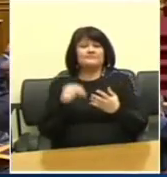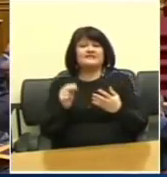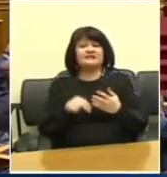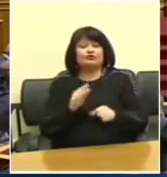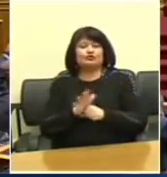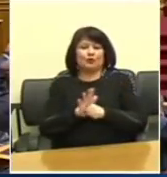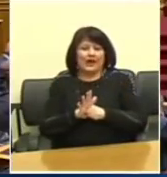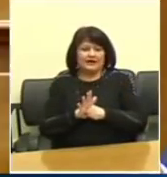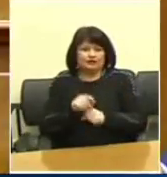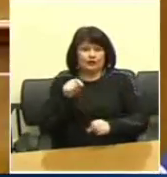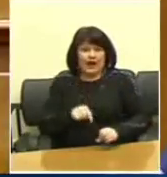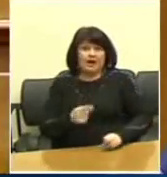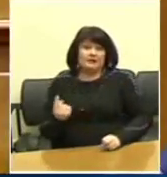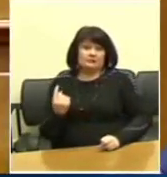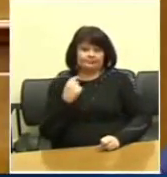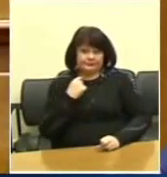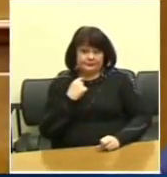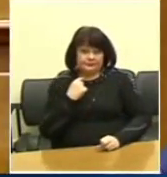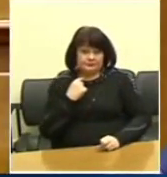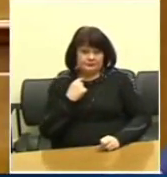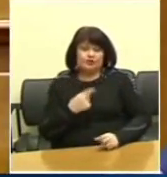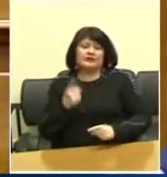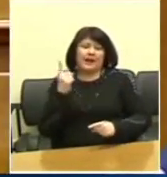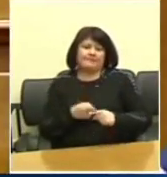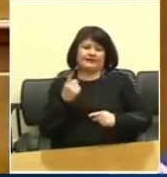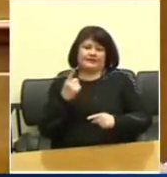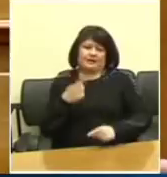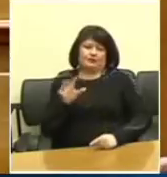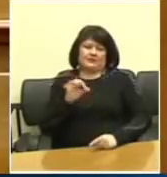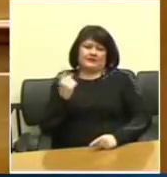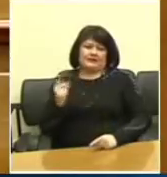εκεί δεν βρεθεί αυτός ο αριθμός, πάμε στην απλή πλειοψηφία.